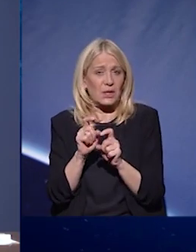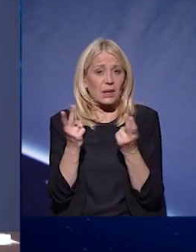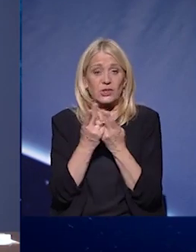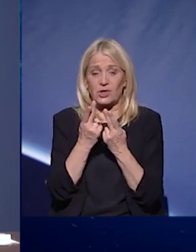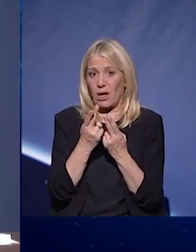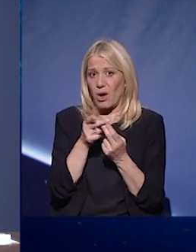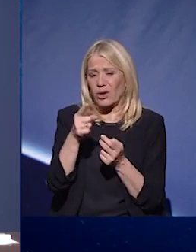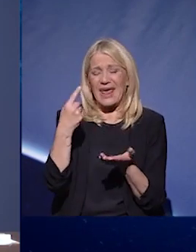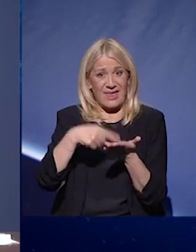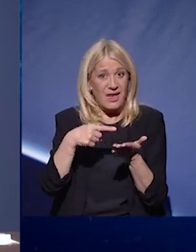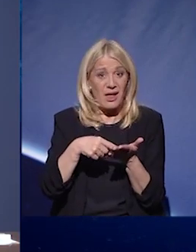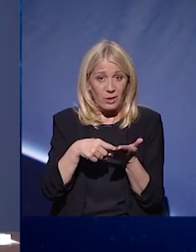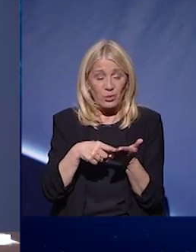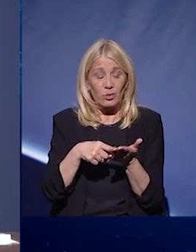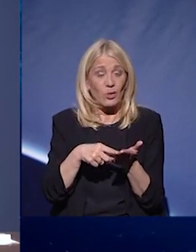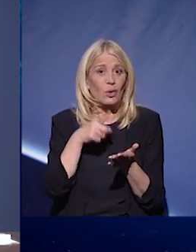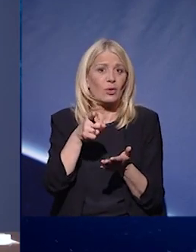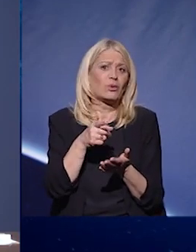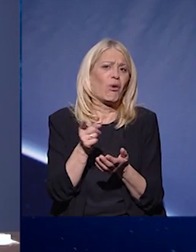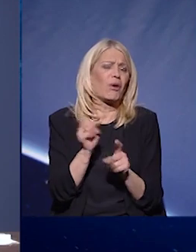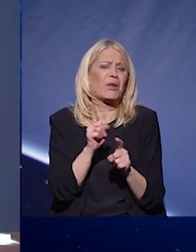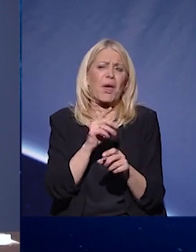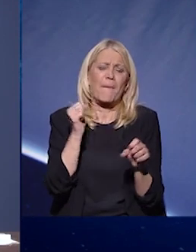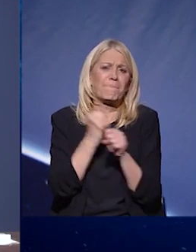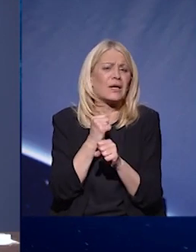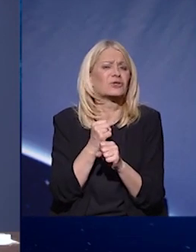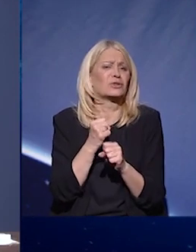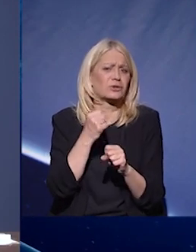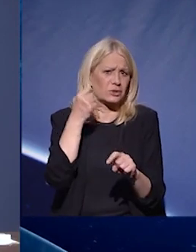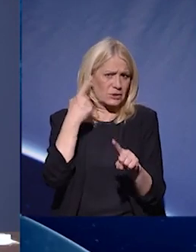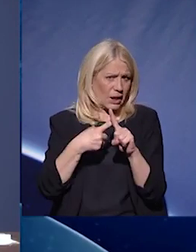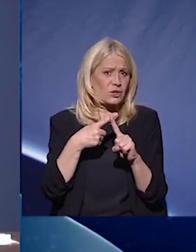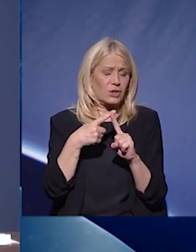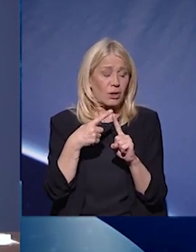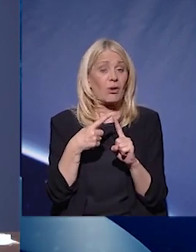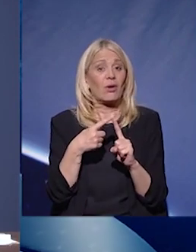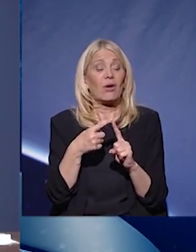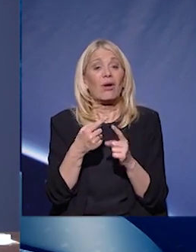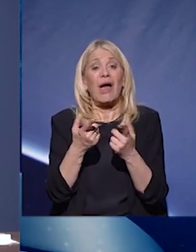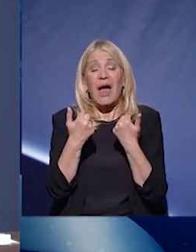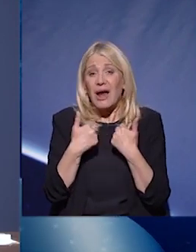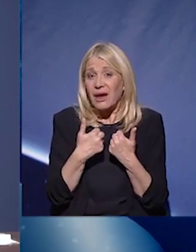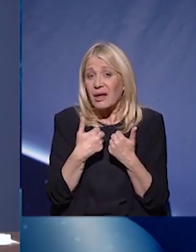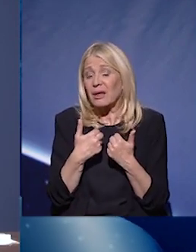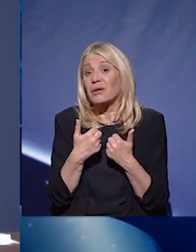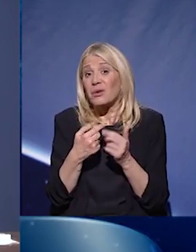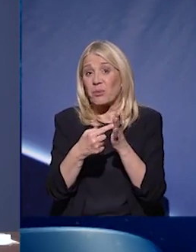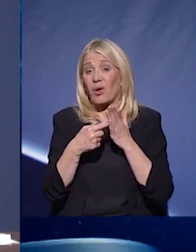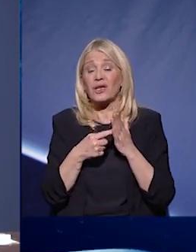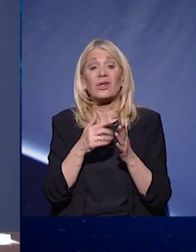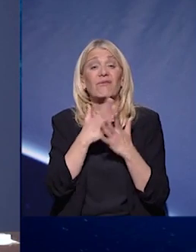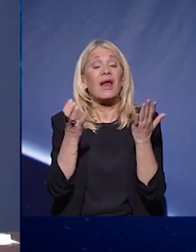tih 1000. To nije baš pouzdano, ali svejedno ukazuje na to da je veliki